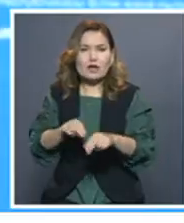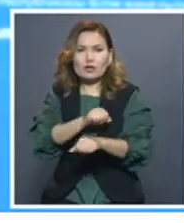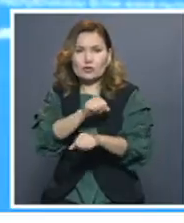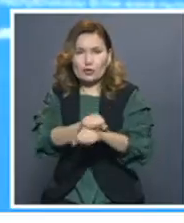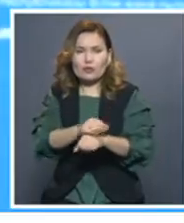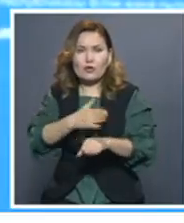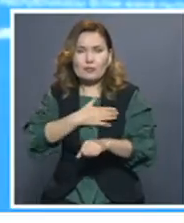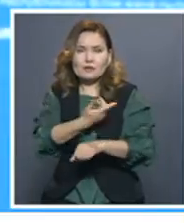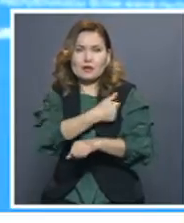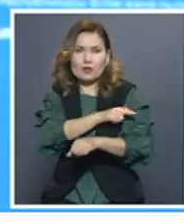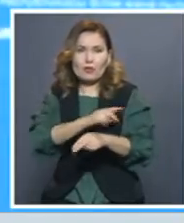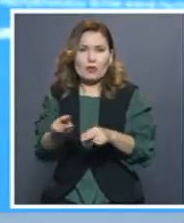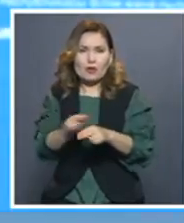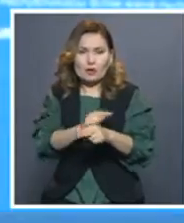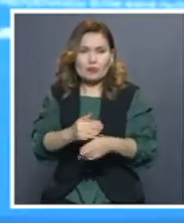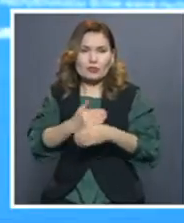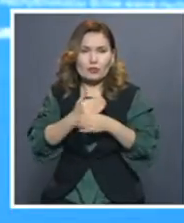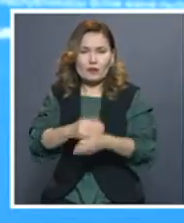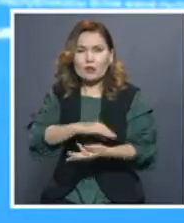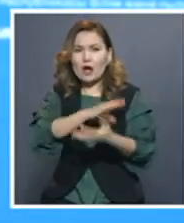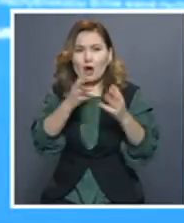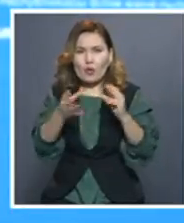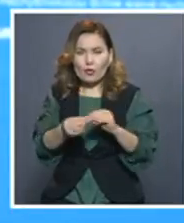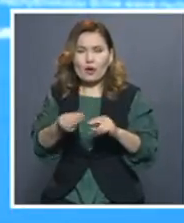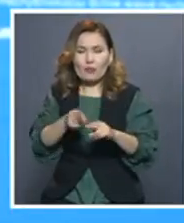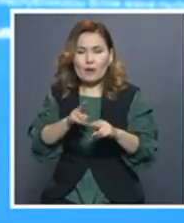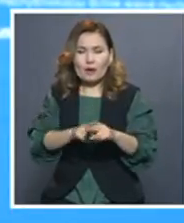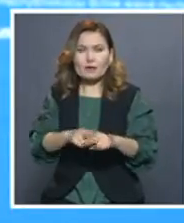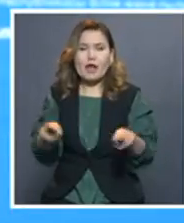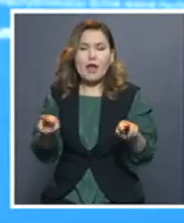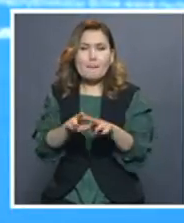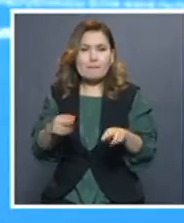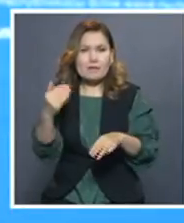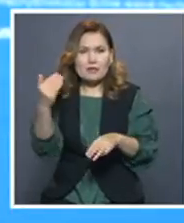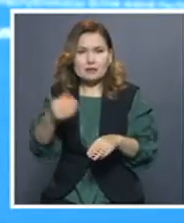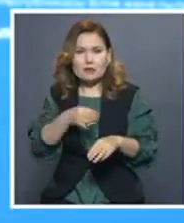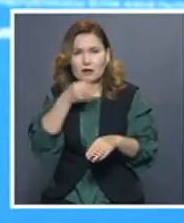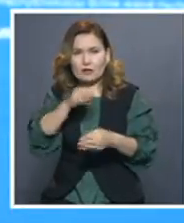сақтау министрлігі жұмыс істейді. Сараптама нәтижесі туралы да сол министрлік айтады.